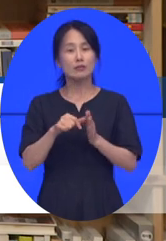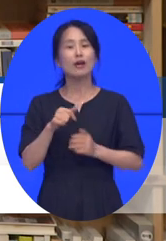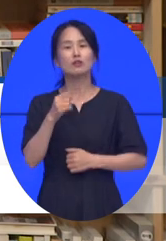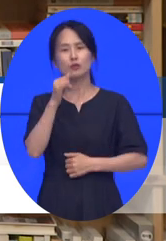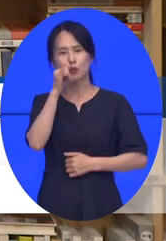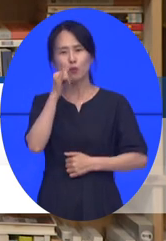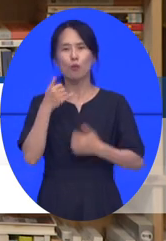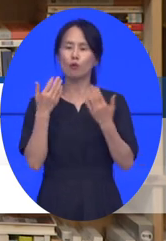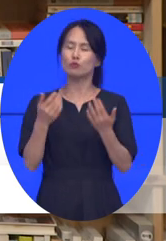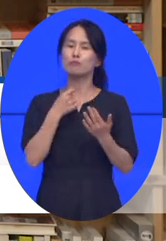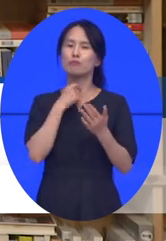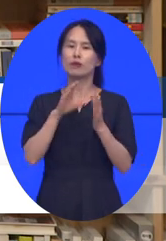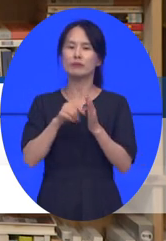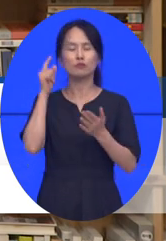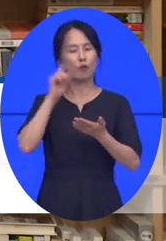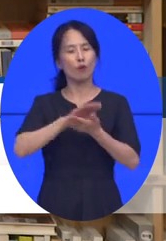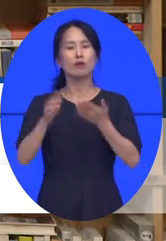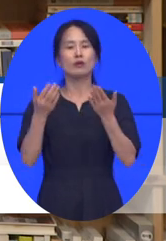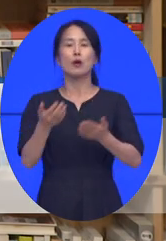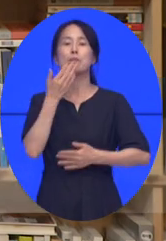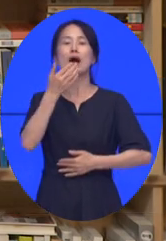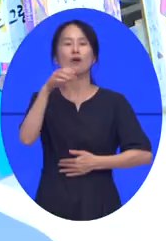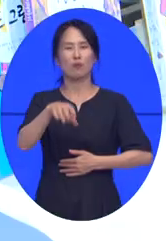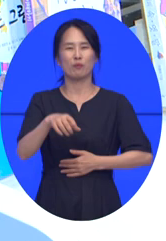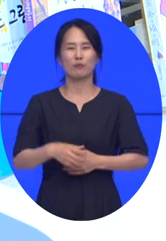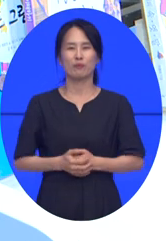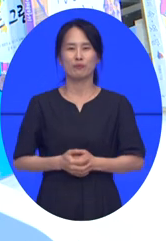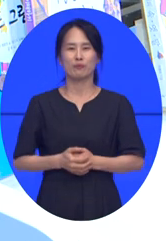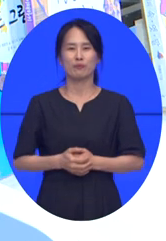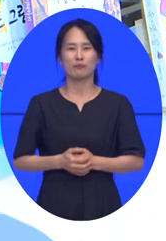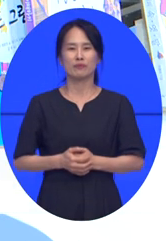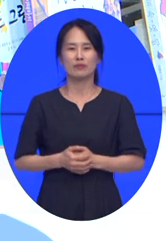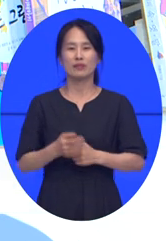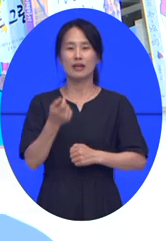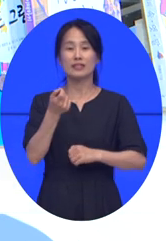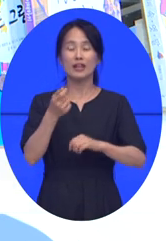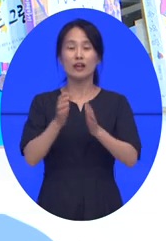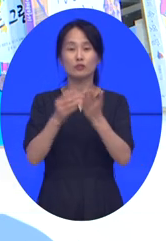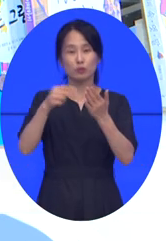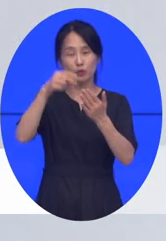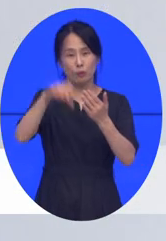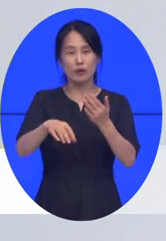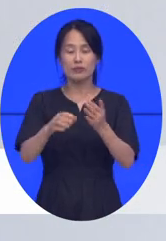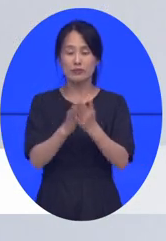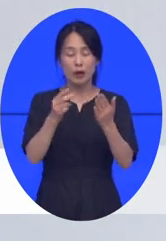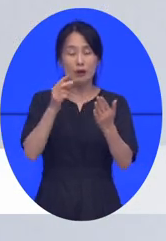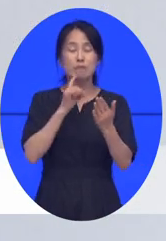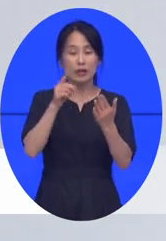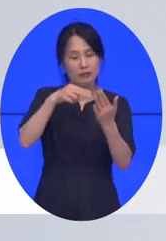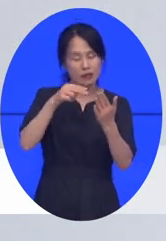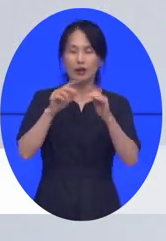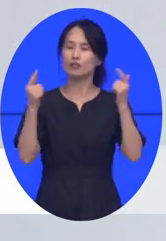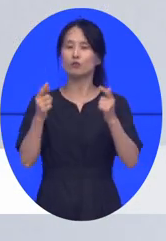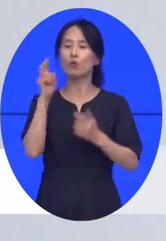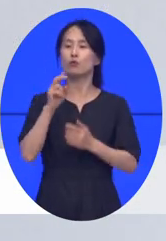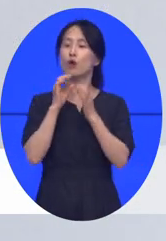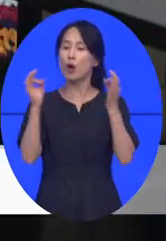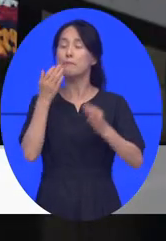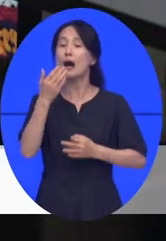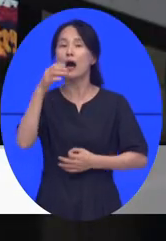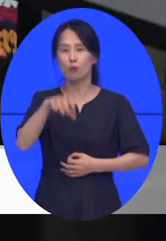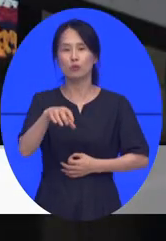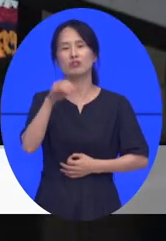있고 쉬고 싶을 때 시원하게 쉴 수 있는 공간이에요. 또 다른 작은 도서관은 책만 보는 게 아니라 노래할 수 있는 공간을